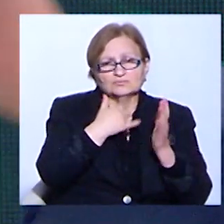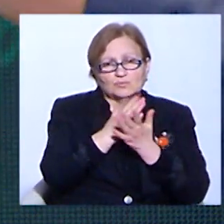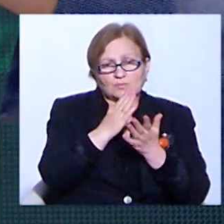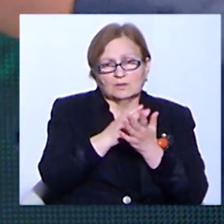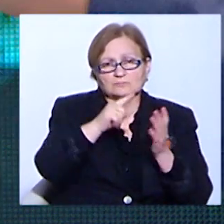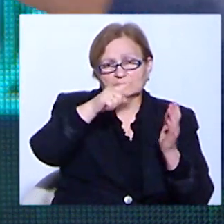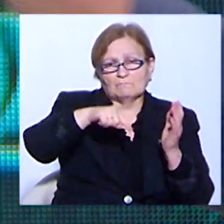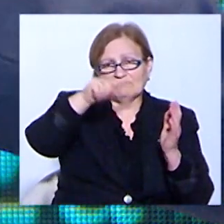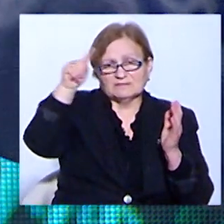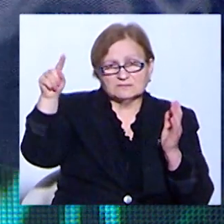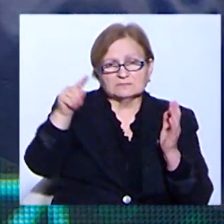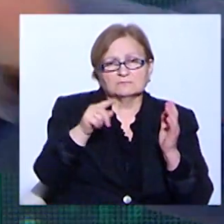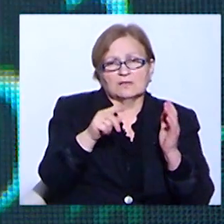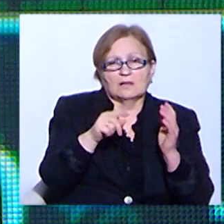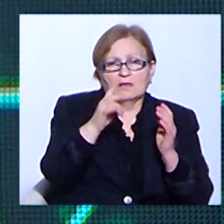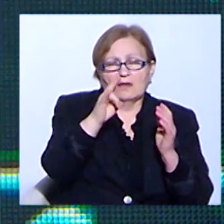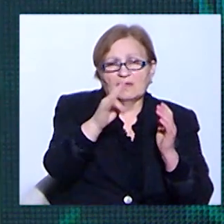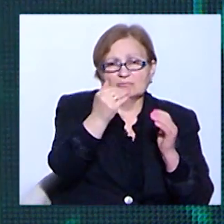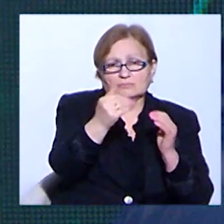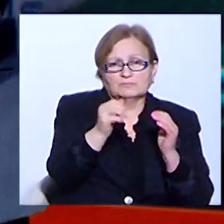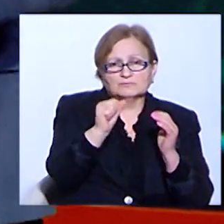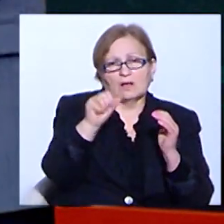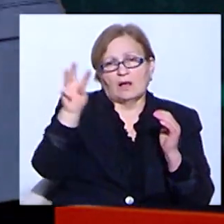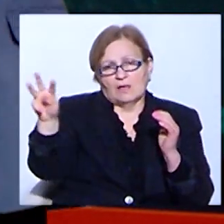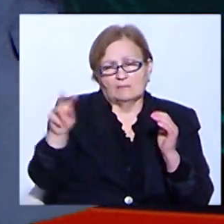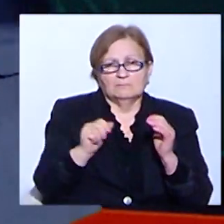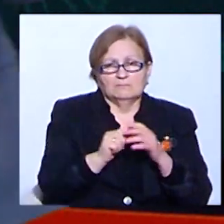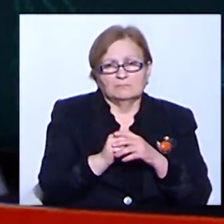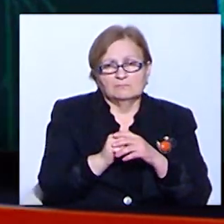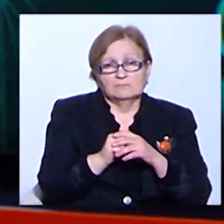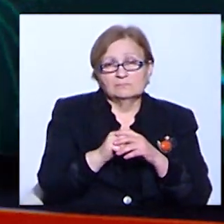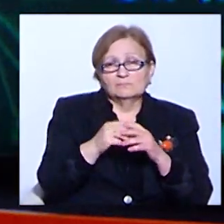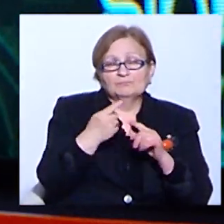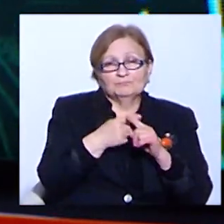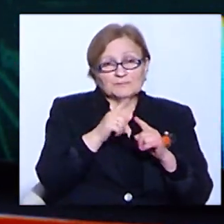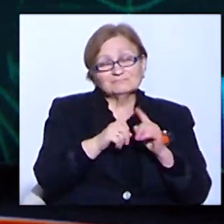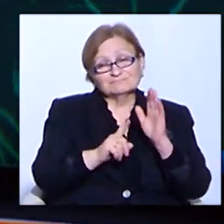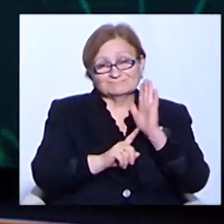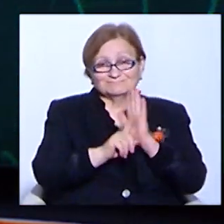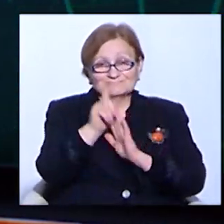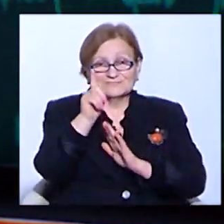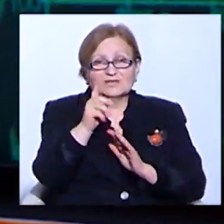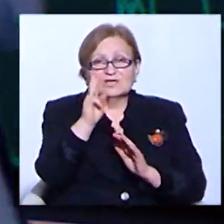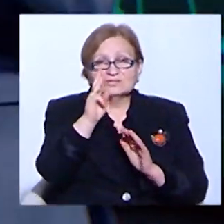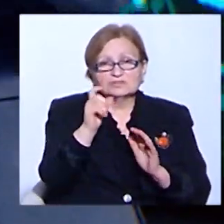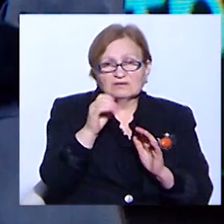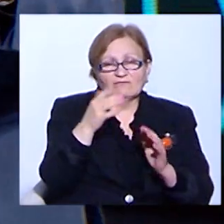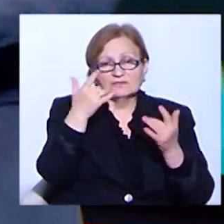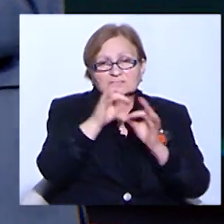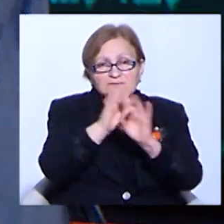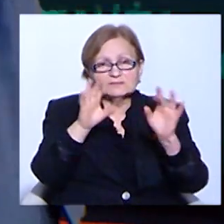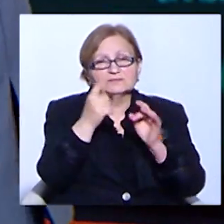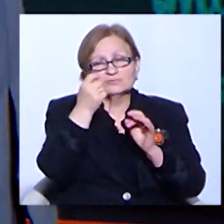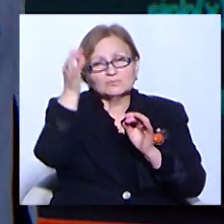შესაბამისად ა m ხარისხში და ამის n-ური ფესვი. აი ეს ჩვენ ეს იგი შესავალი ნაწილი გავიარეთ, გავიხსენეთ და რასნავარია